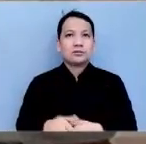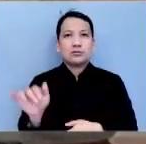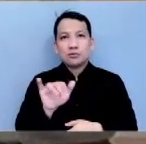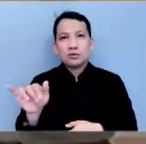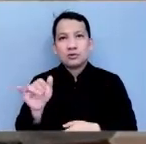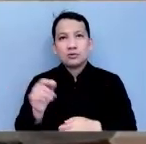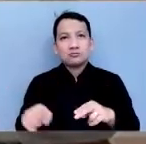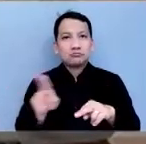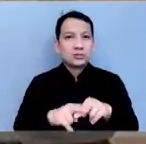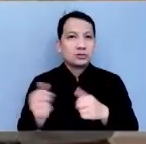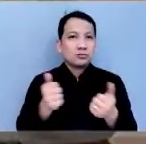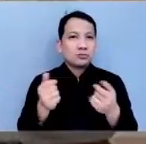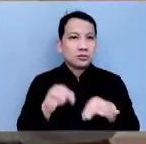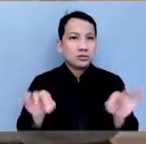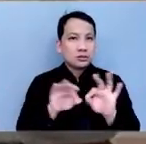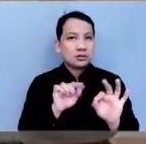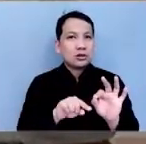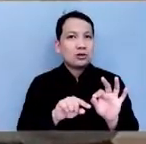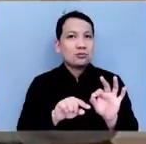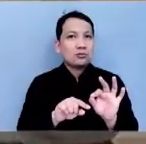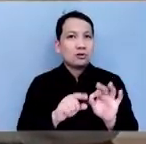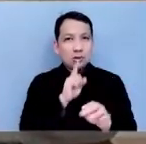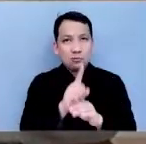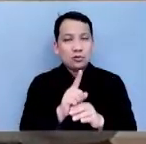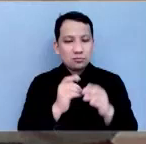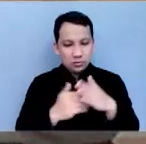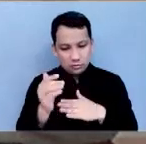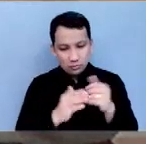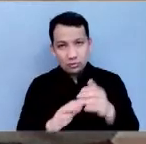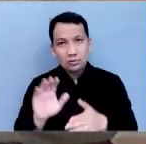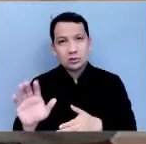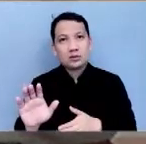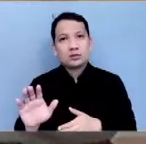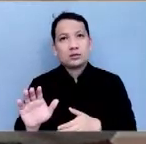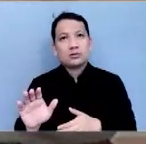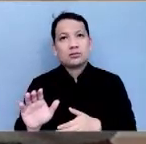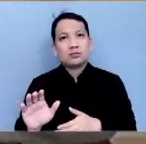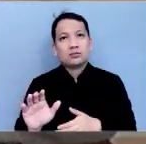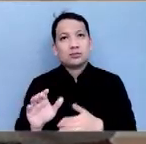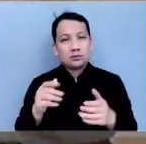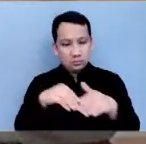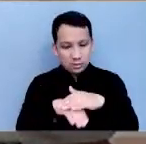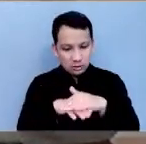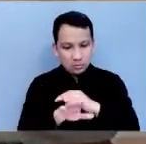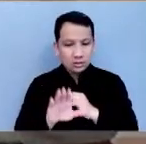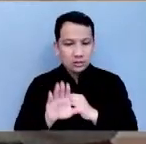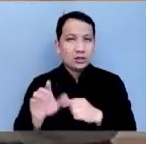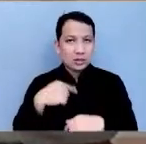iba pang kailangan para maging mas komportable at accessible ang